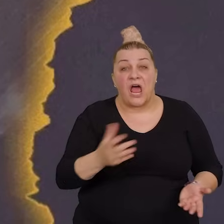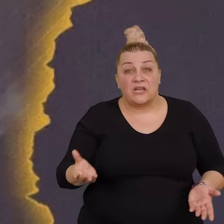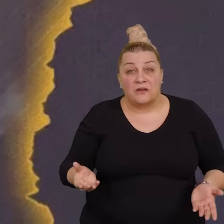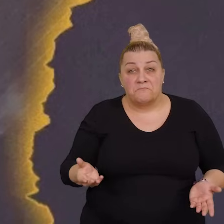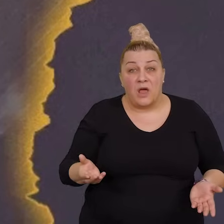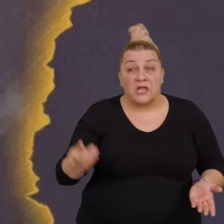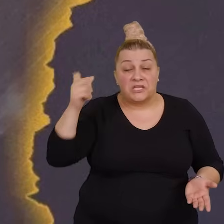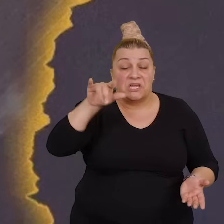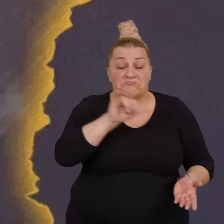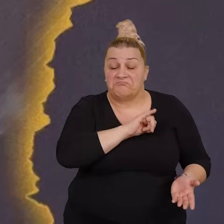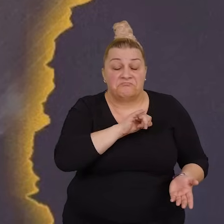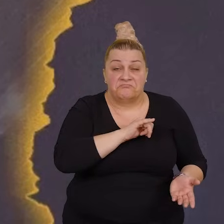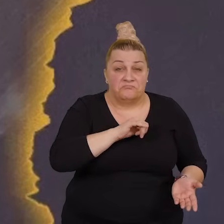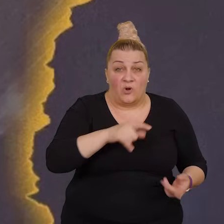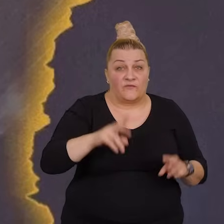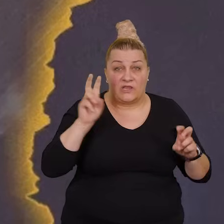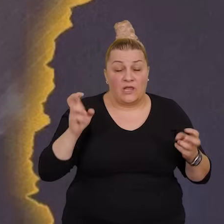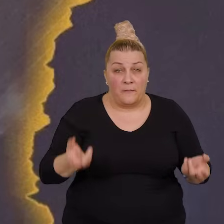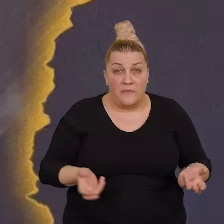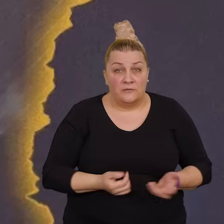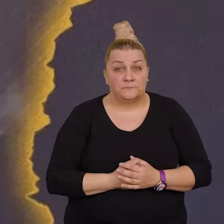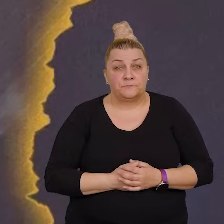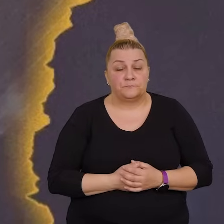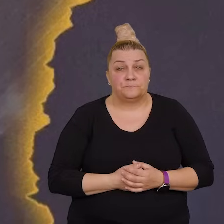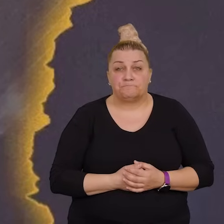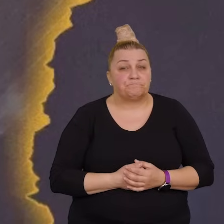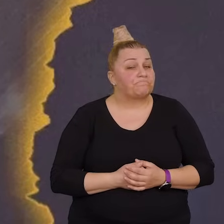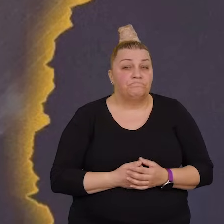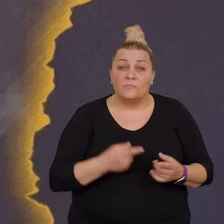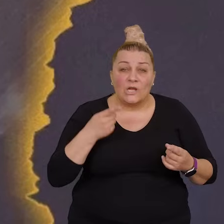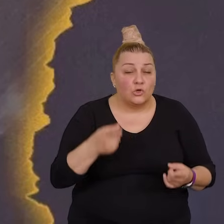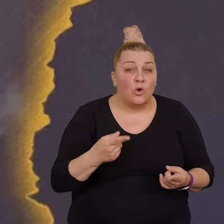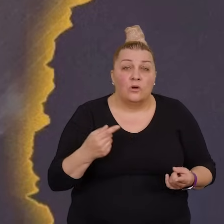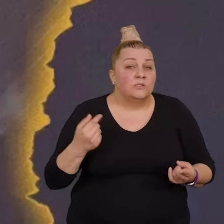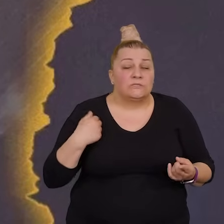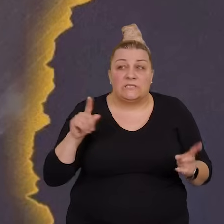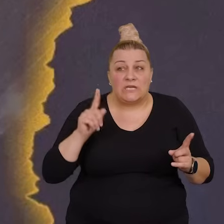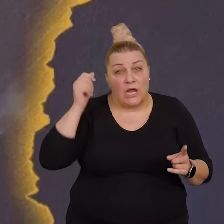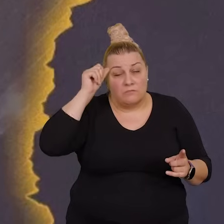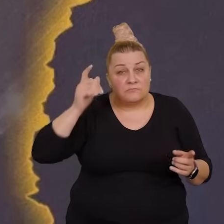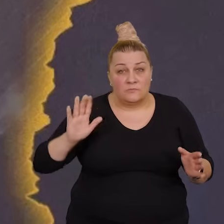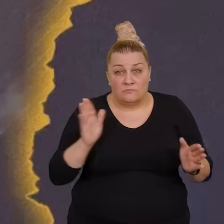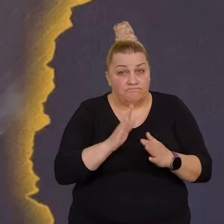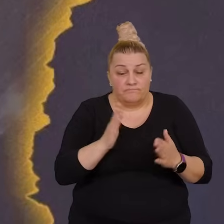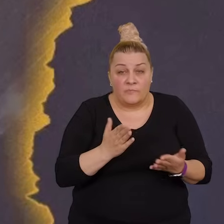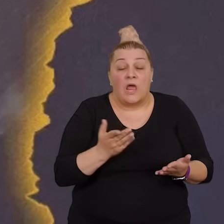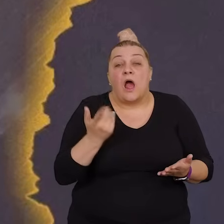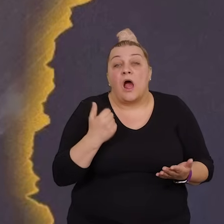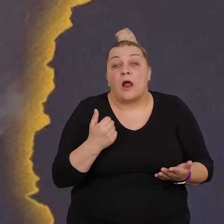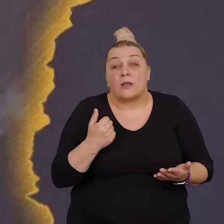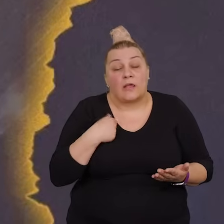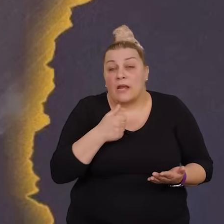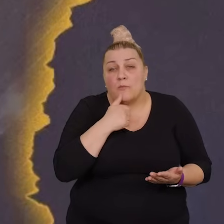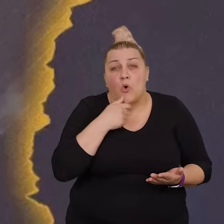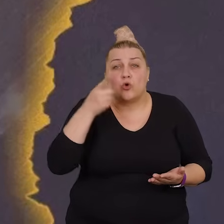žalosno da njih nije briga za te teme, znate. To je bolesno, to je po meni perverzno, ali ja tu ne mogu ništa. Ja mogu jedno raditi ovo što radim,